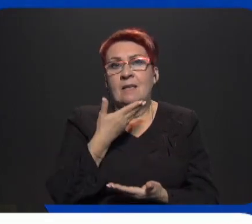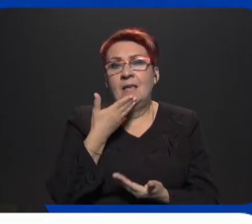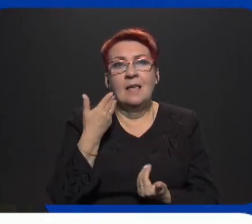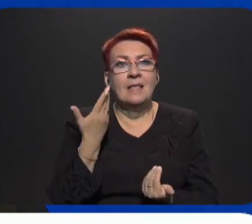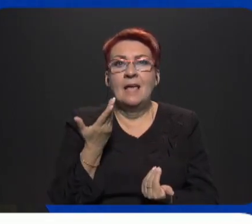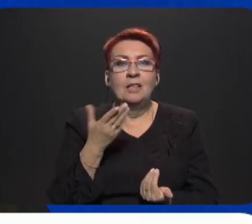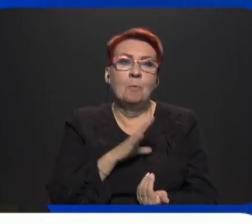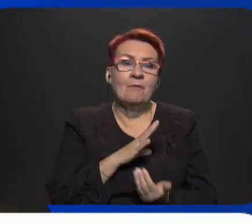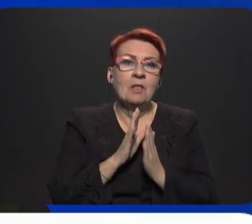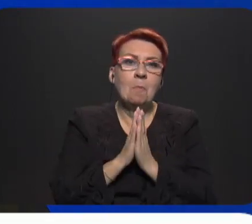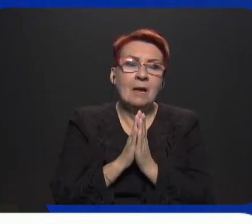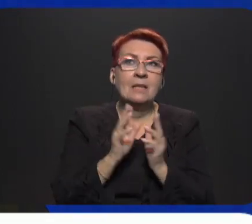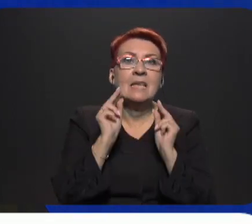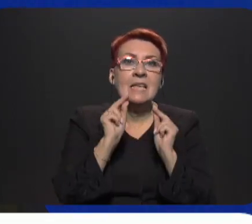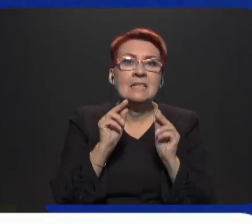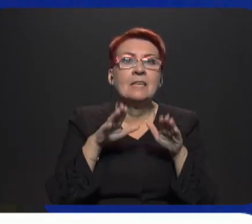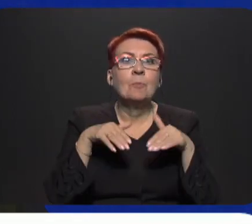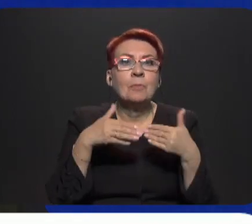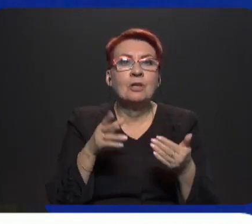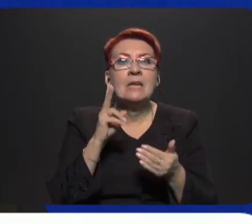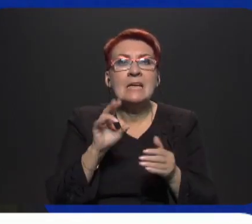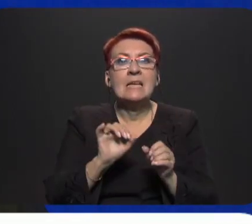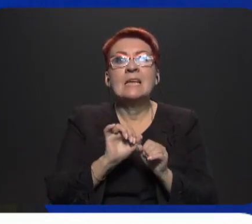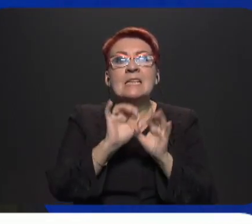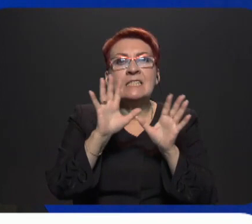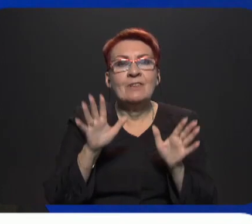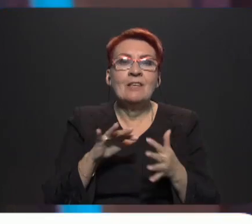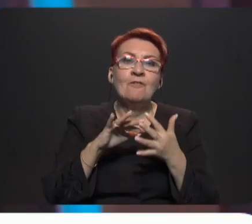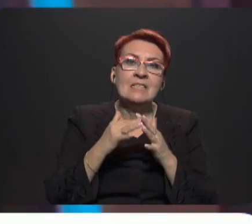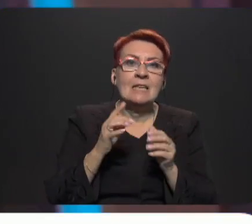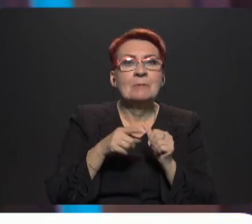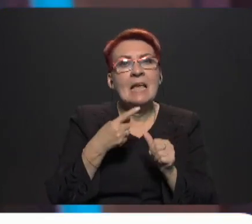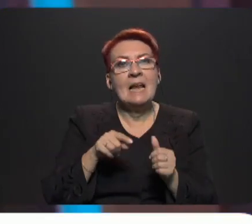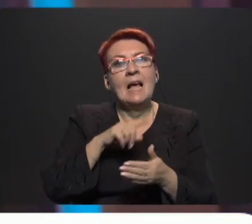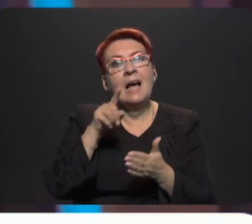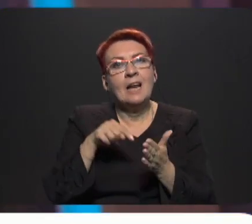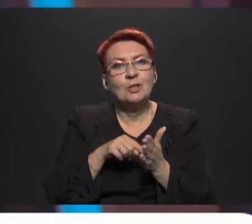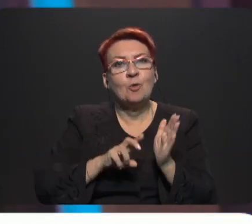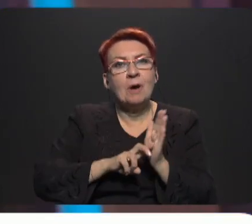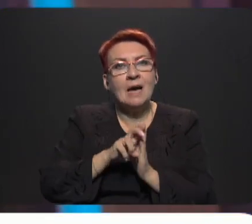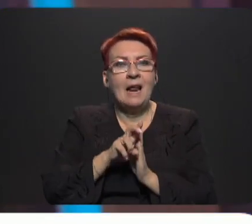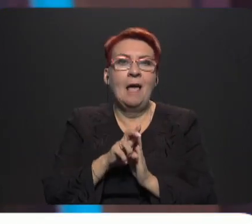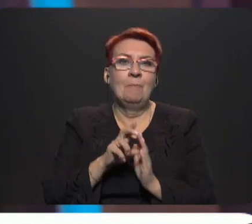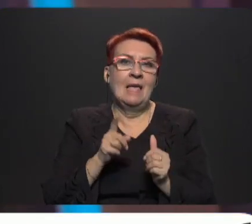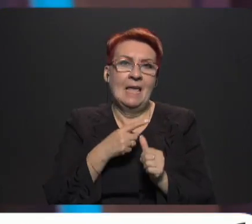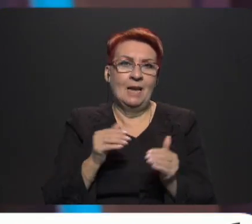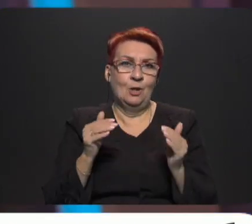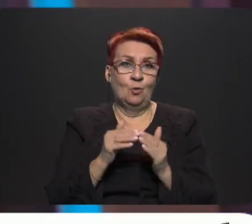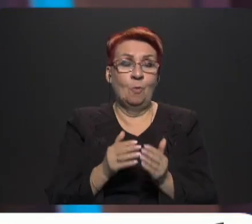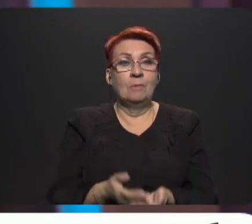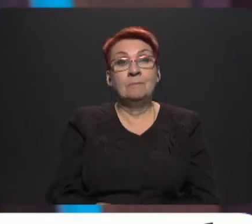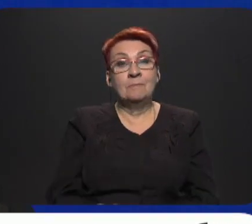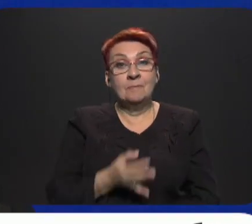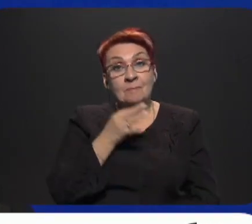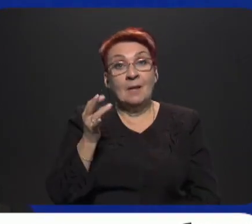святом месте, искреннее обращение к любым святым в сельском или городском храме и дома? Спасибо. Ну, на нет и суда